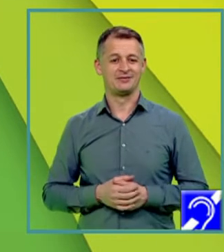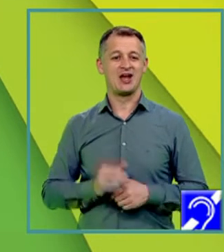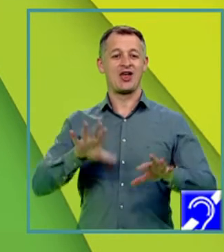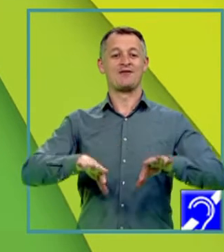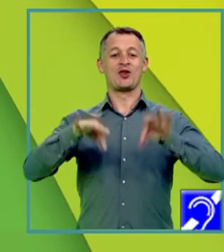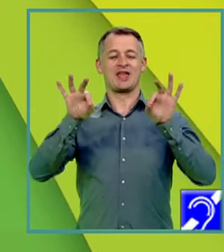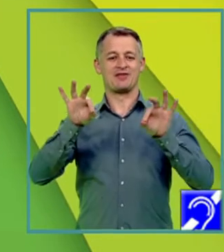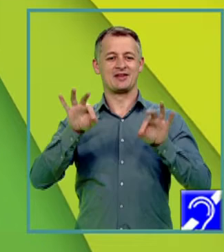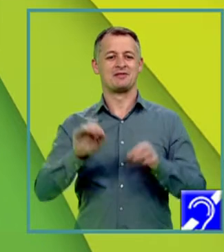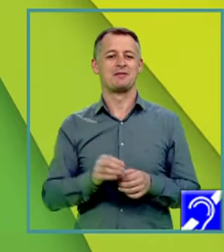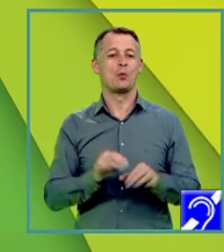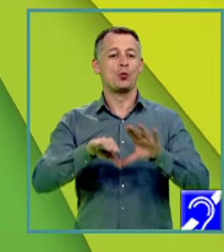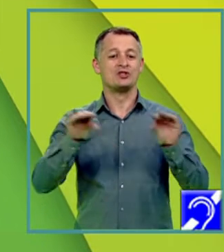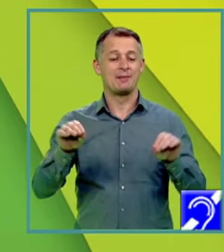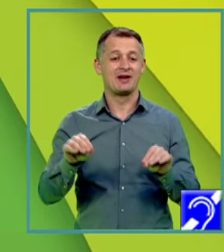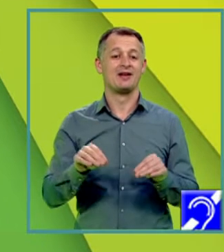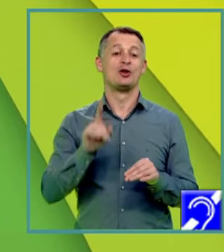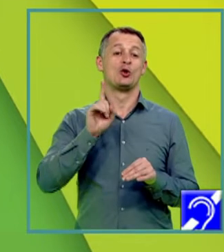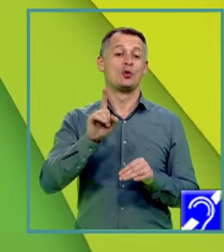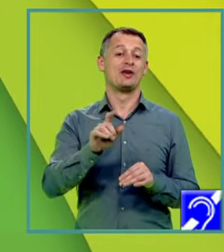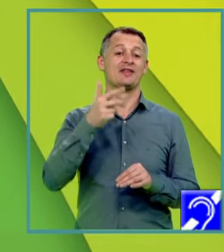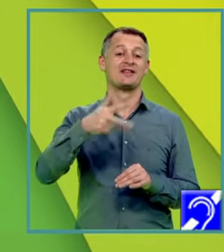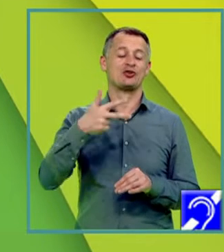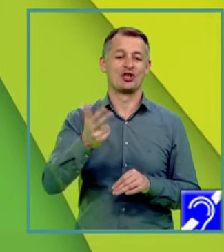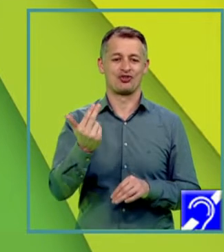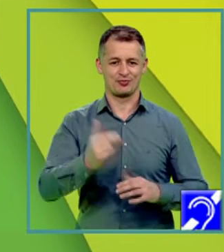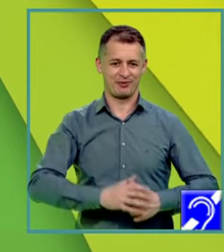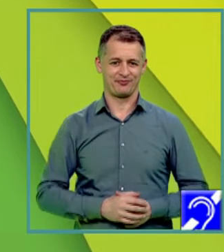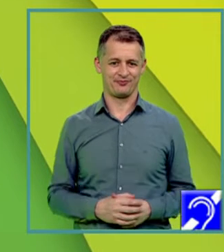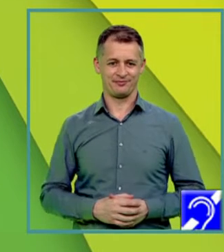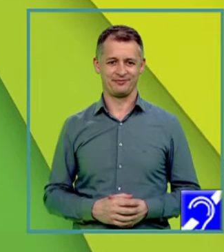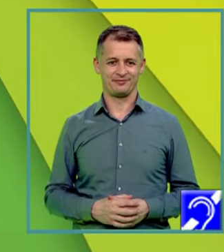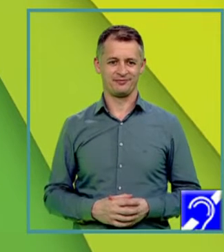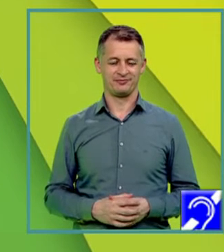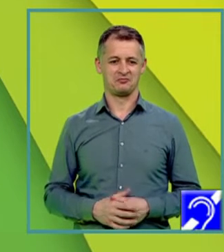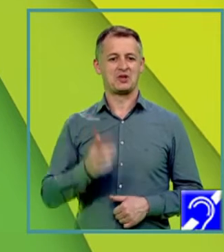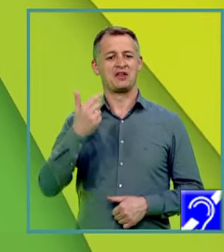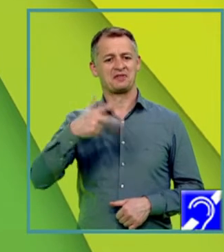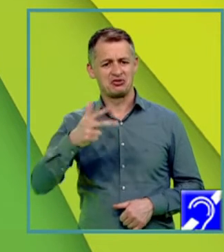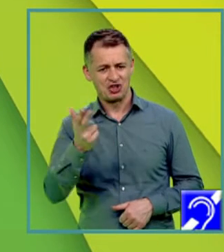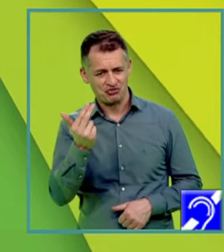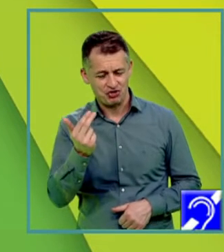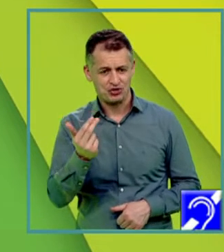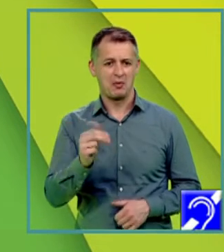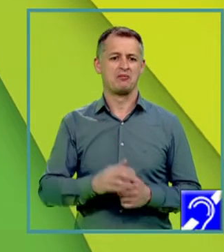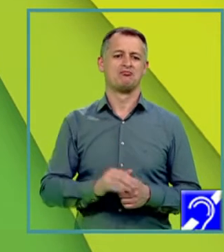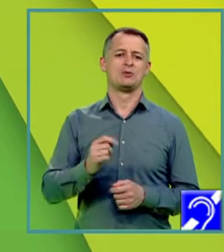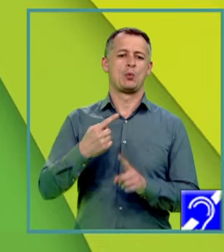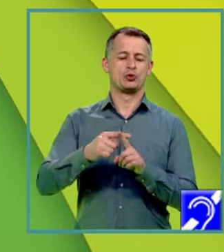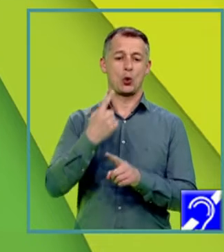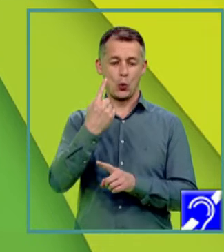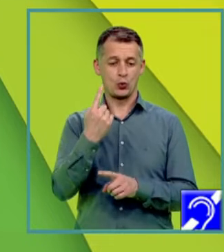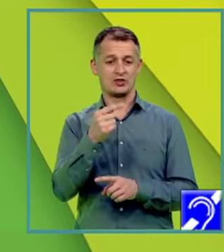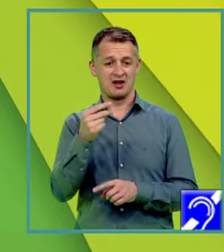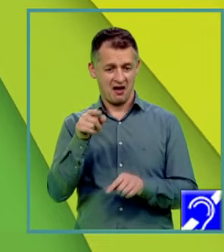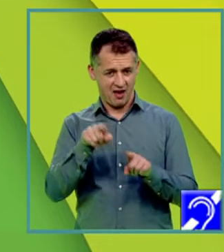identifica mulțimea multiplilor lui 315 315w si cu unu este